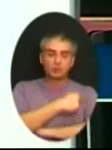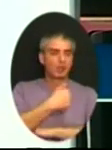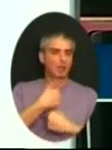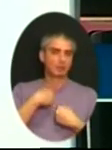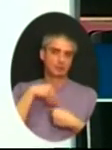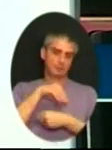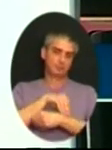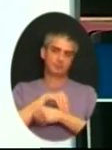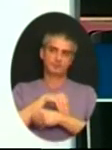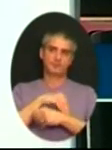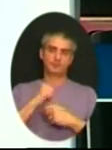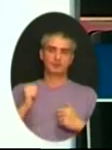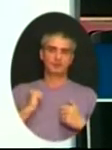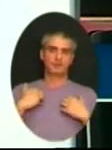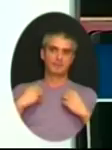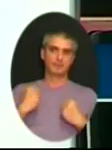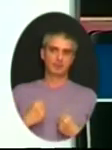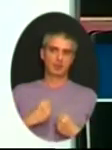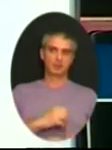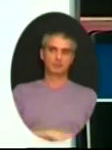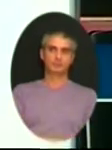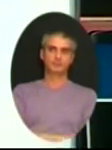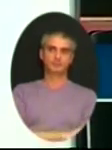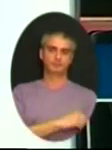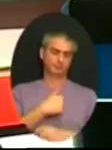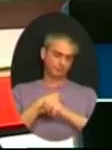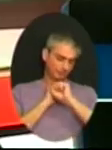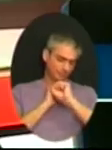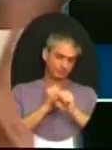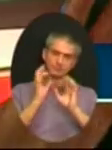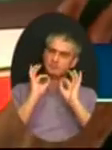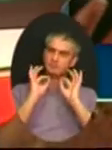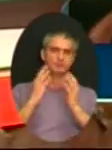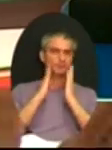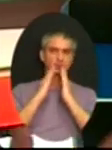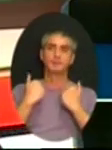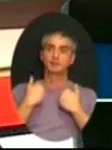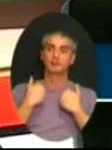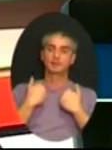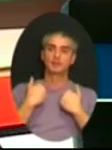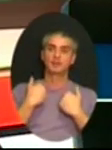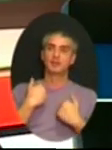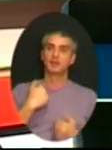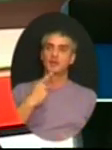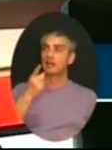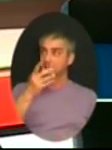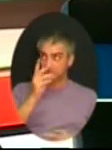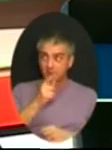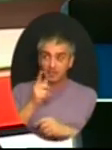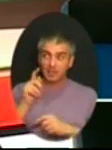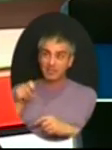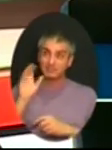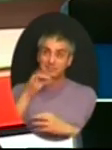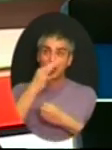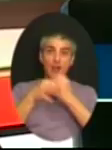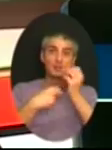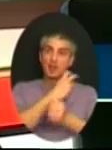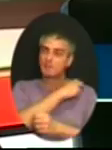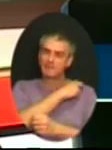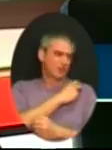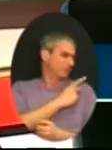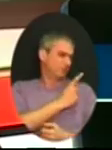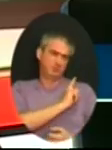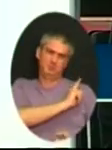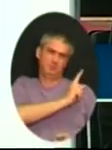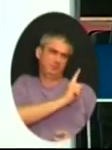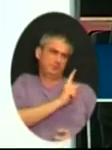כבשר מבשרם של כוחות הביטחון. אבל אני שואלת, אני מזוהה איתם, תאמיני לי, הרבה יותר מכל הפוליטיקאים. הכנסת צריכה לתחקר את המפכ"ל? לא, זה לא היה לתחקר. על מהלכי